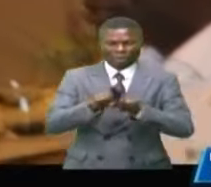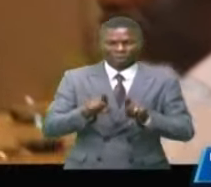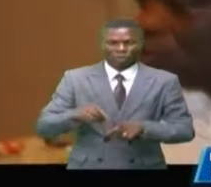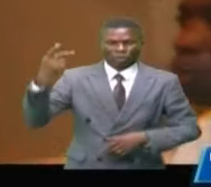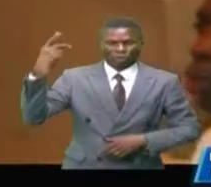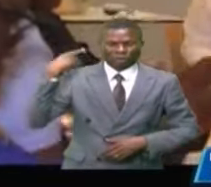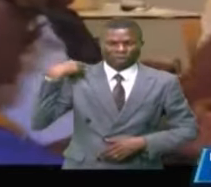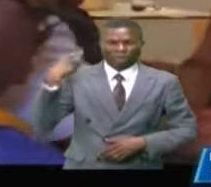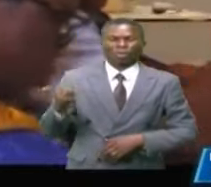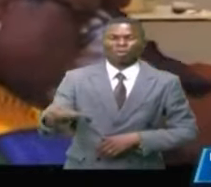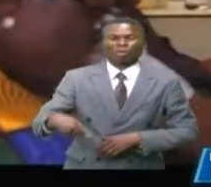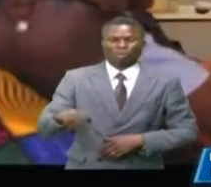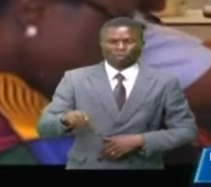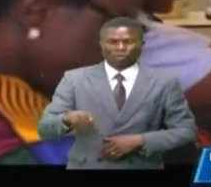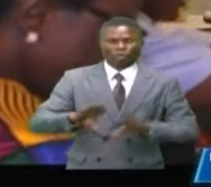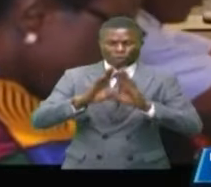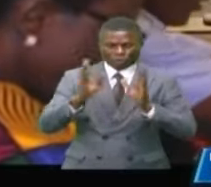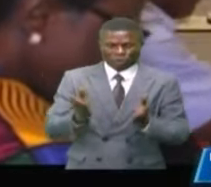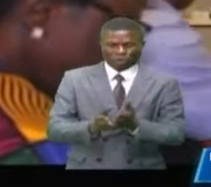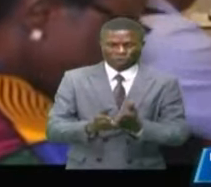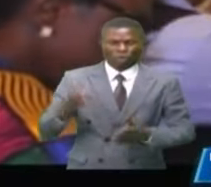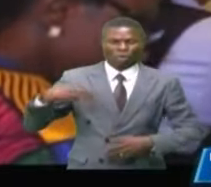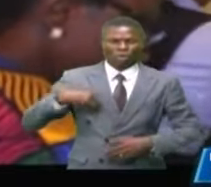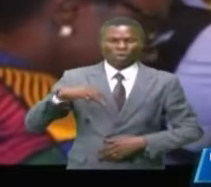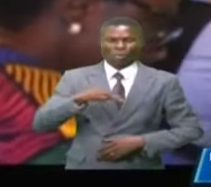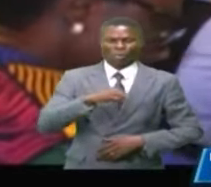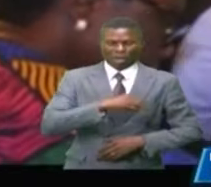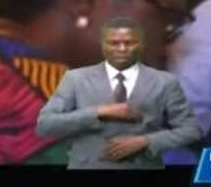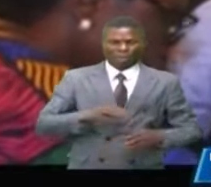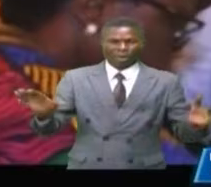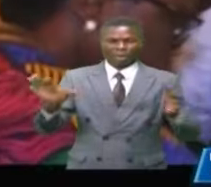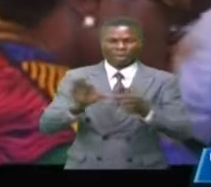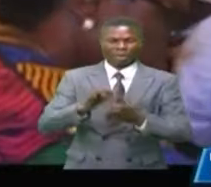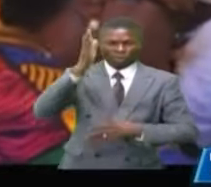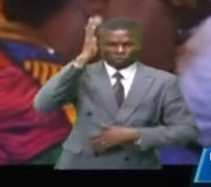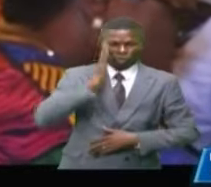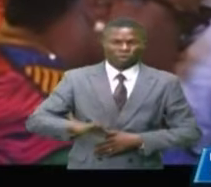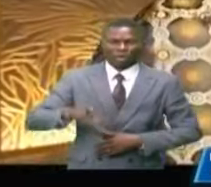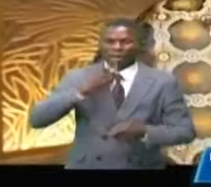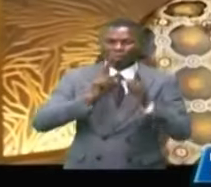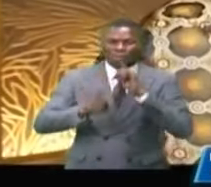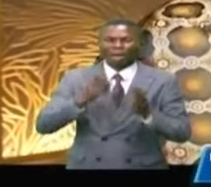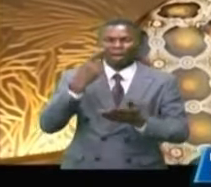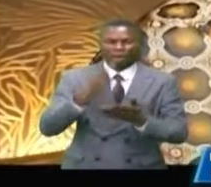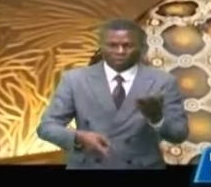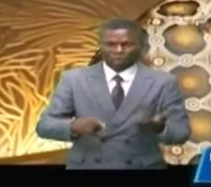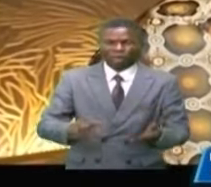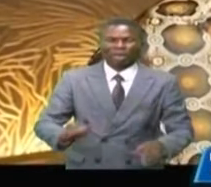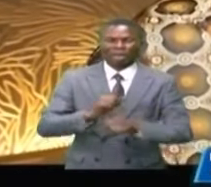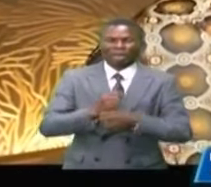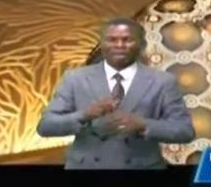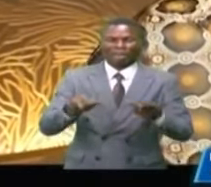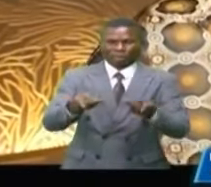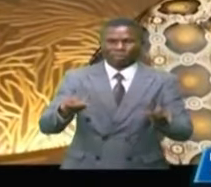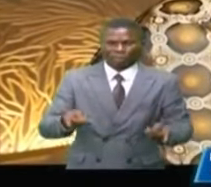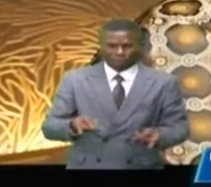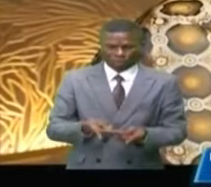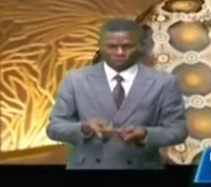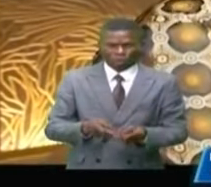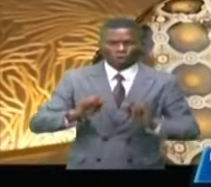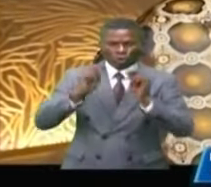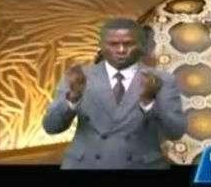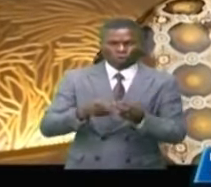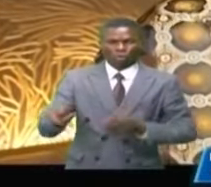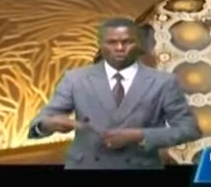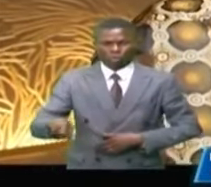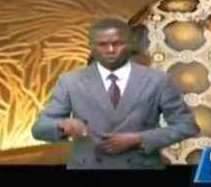et provinciaux du Maniema, tous membres de l'Union sacrée de la nation, ont échangé sur la mise en place concertée et consensuelle de la structure